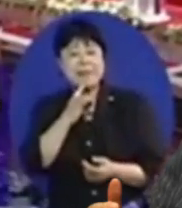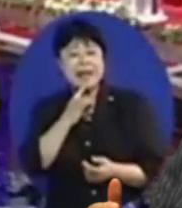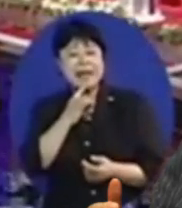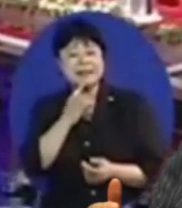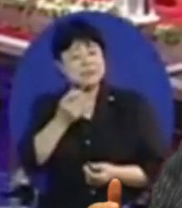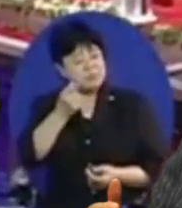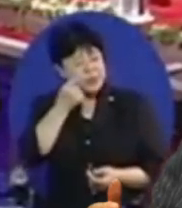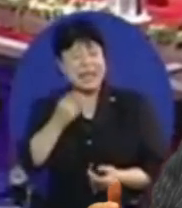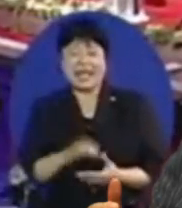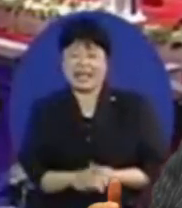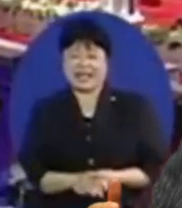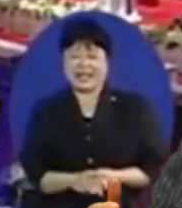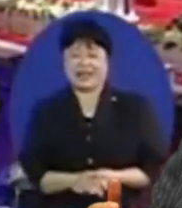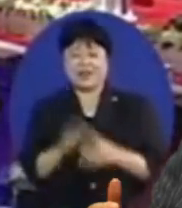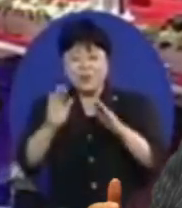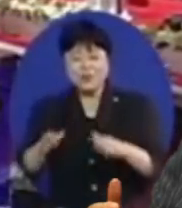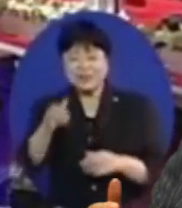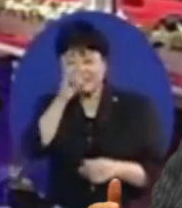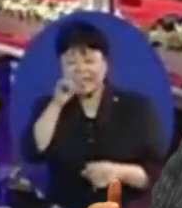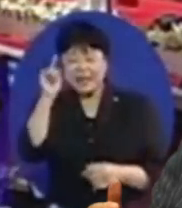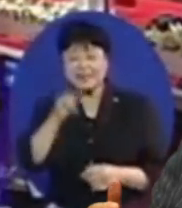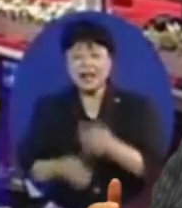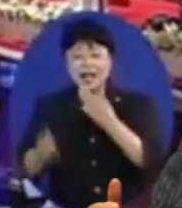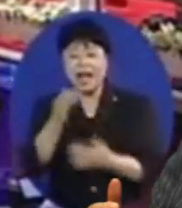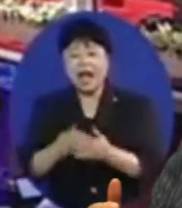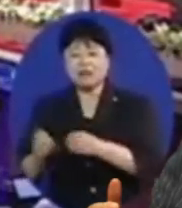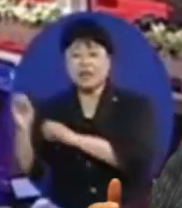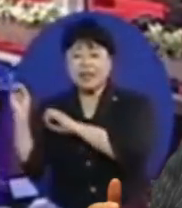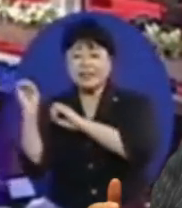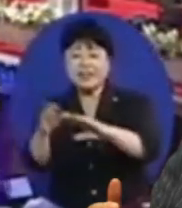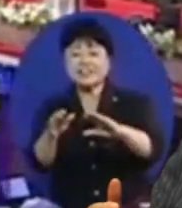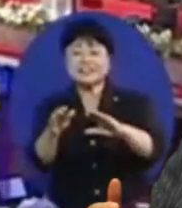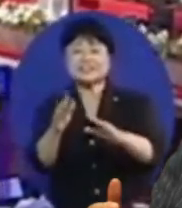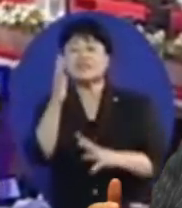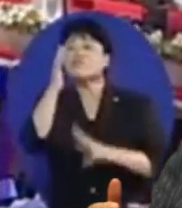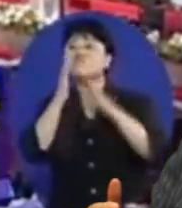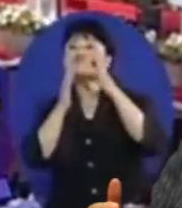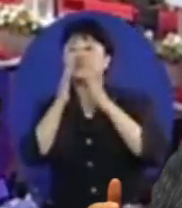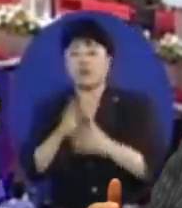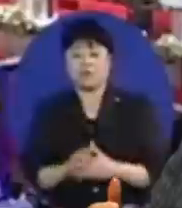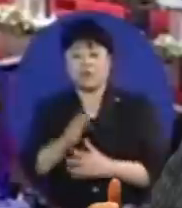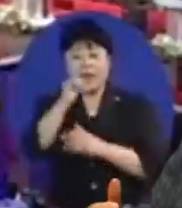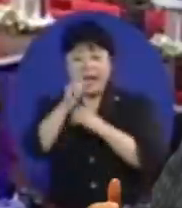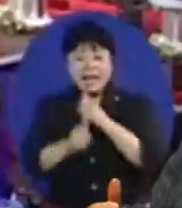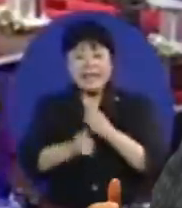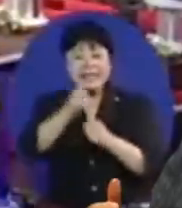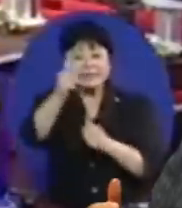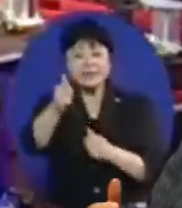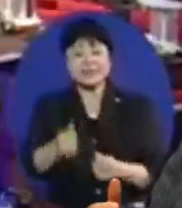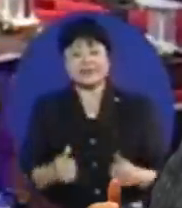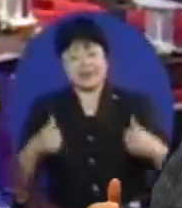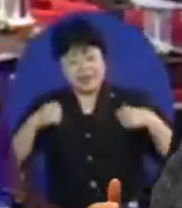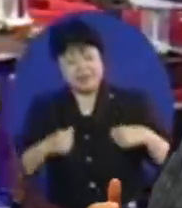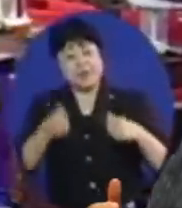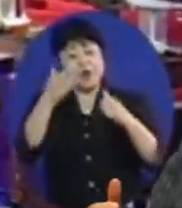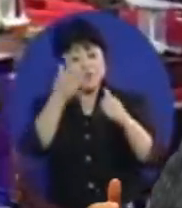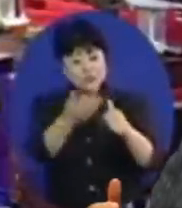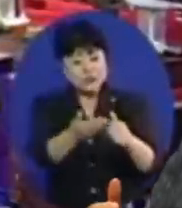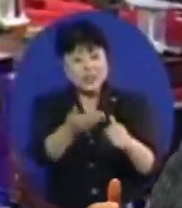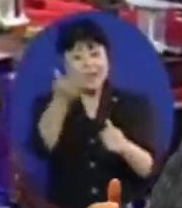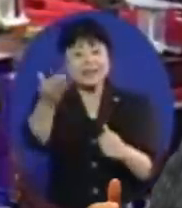갖지 못하였느냐. 오늘 있다가 내일 아궁이에 던져지는 들풀도 하나님이 이렇게